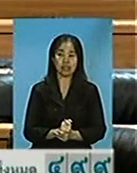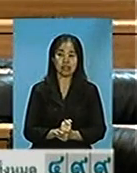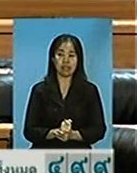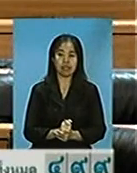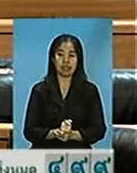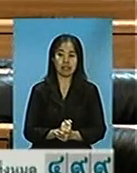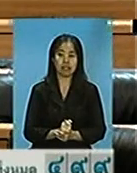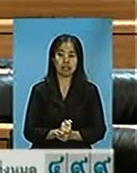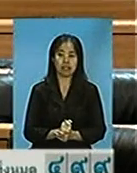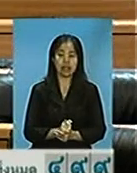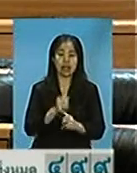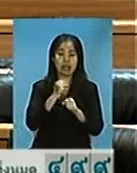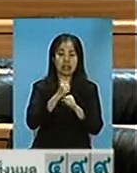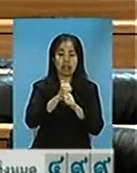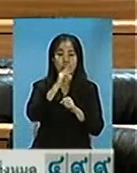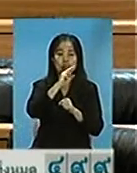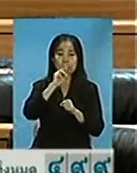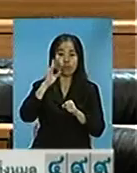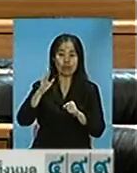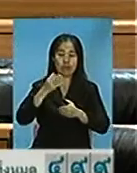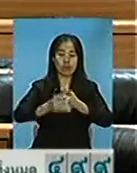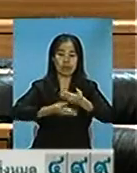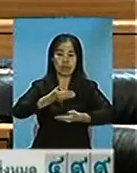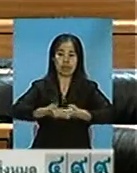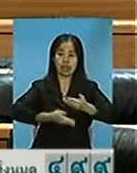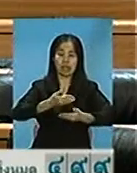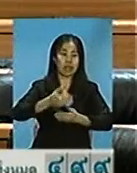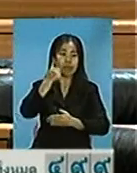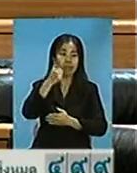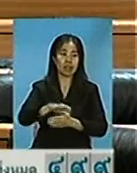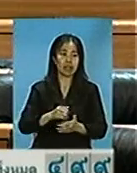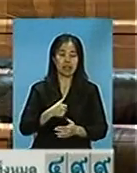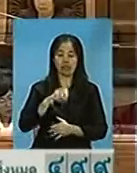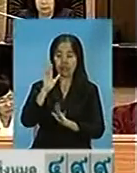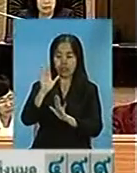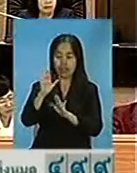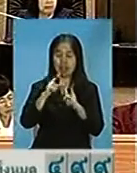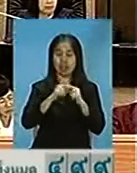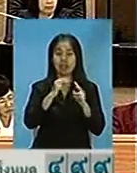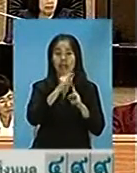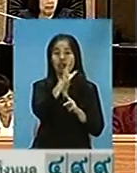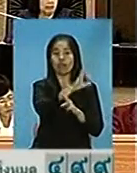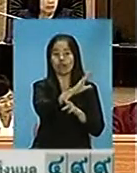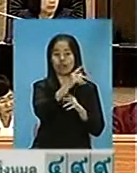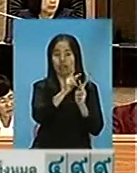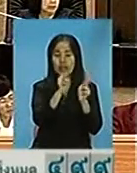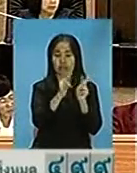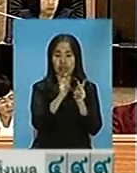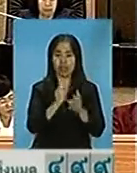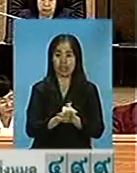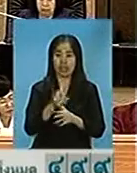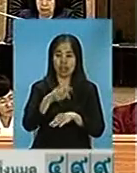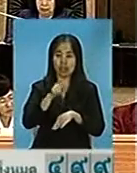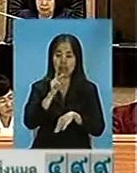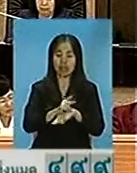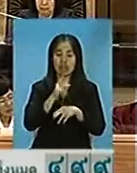คุณทำแบบระบบพ่อค้า เป็นเรื่องของกรรมธิการนะครับ เห็นไหมครับท่านประธานผมบอกเลยว่าท่านประธานถ้าปล่อย